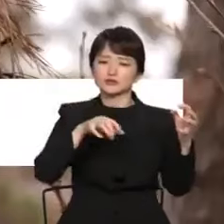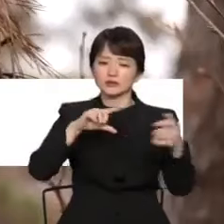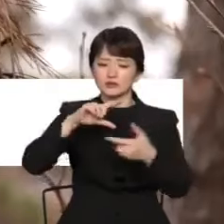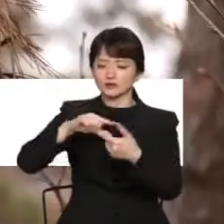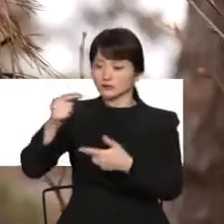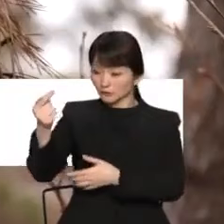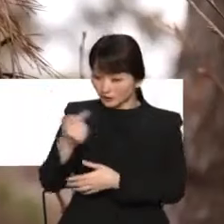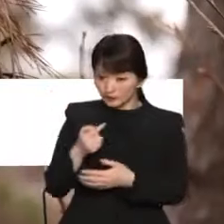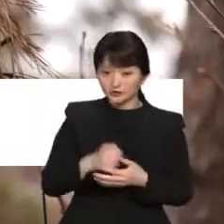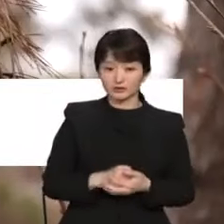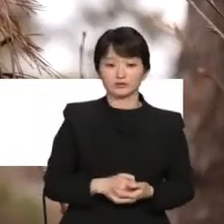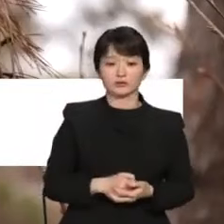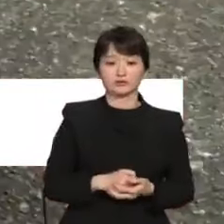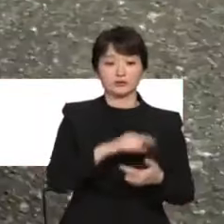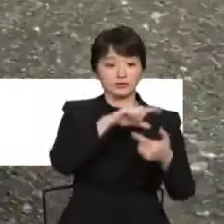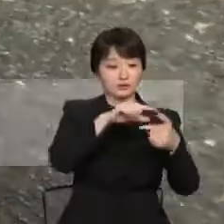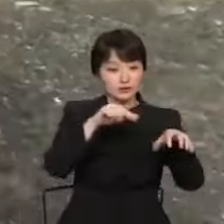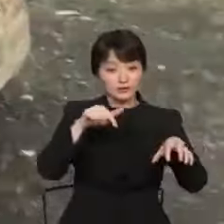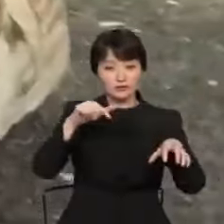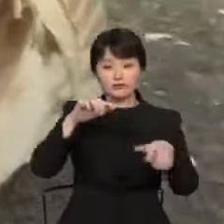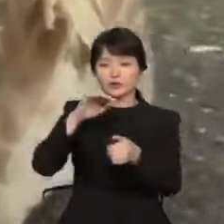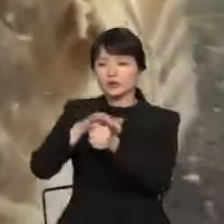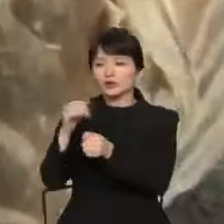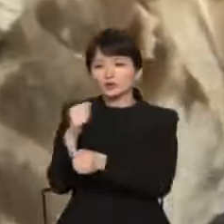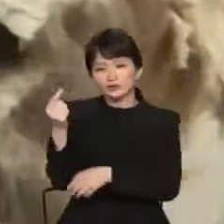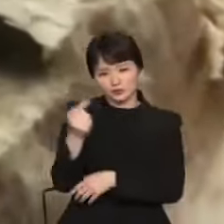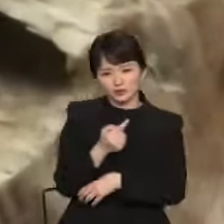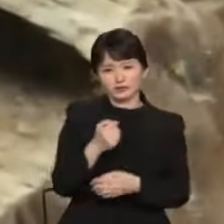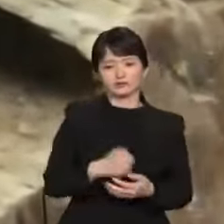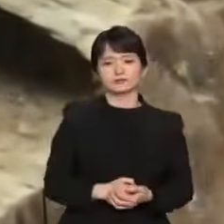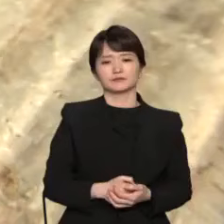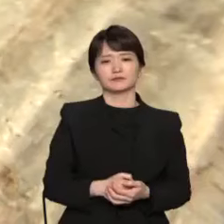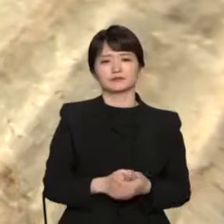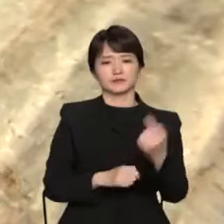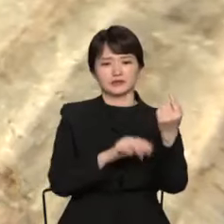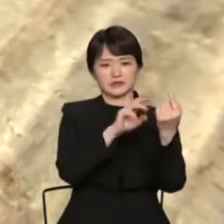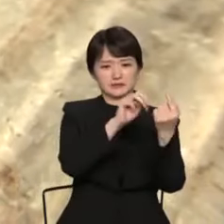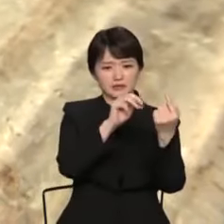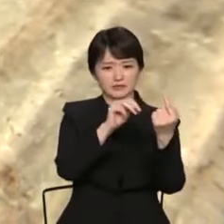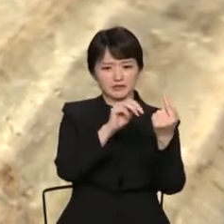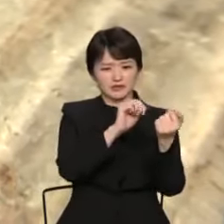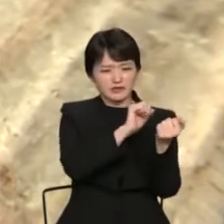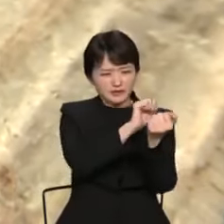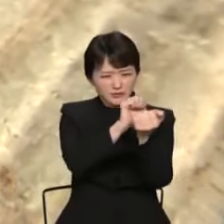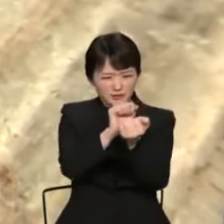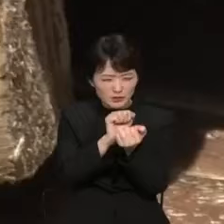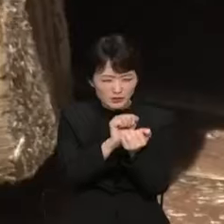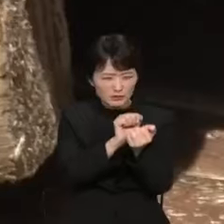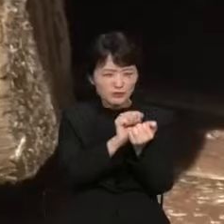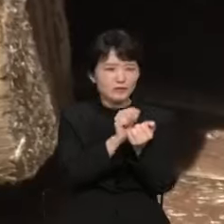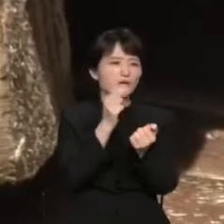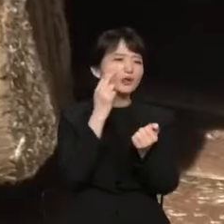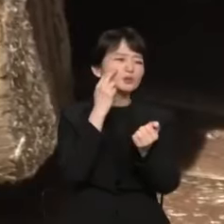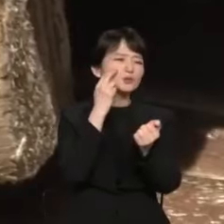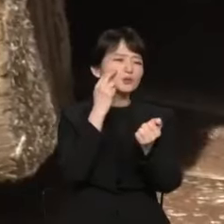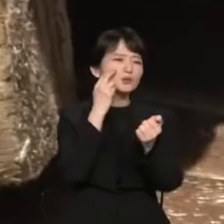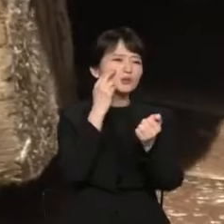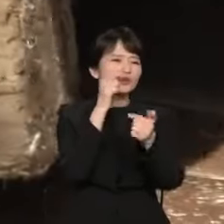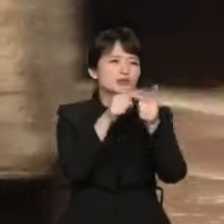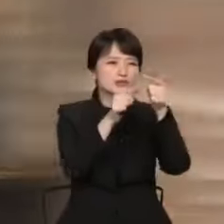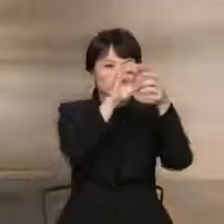경남에서는 경부에서 왔다 하고. 1mm 크기의 재선충은 솔수염 하늘소 등의 몸을 타고 소나무 안에